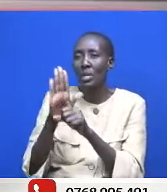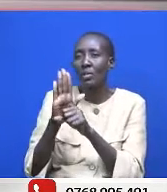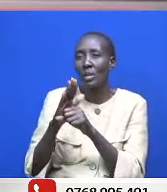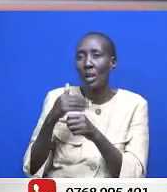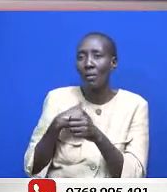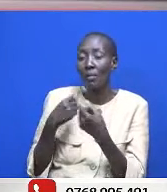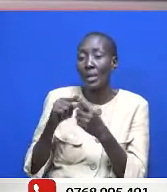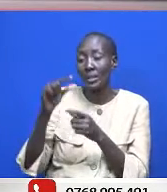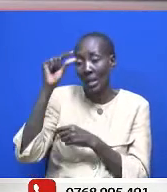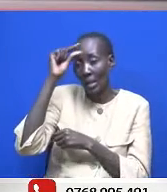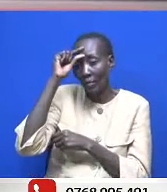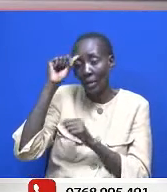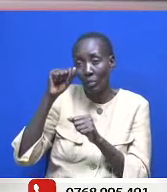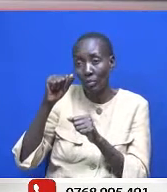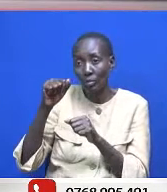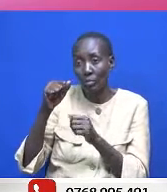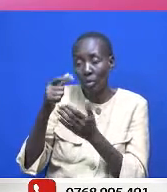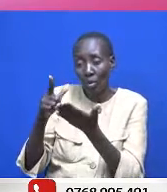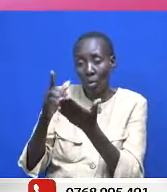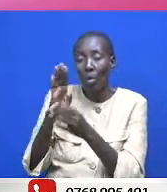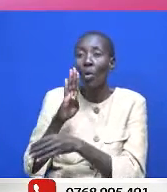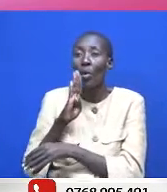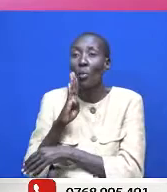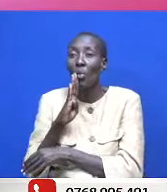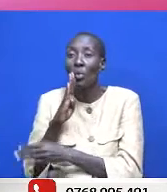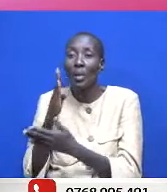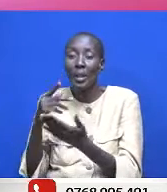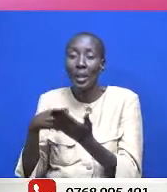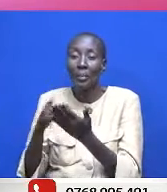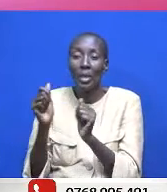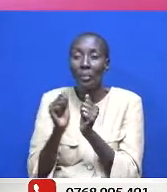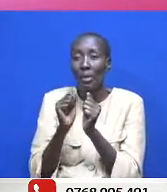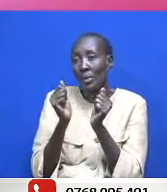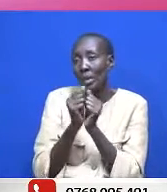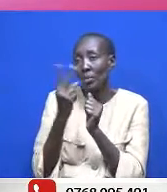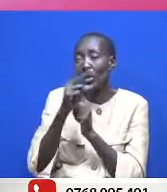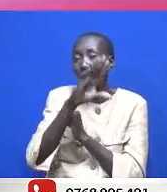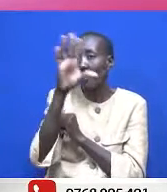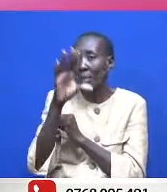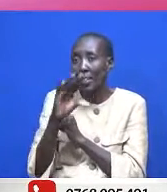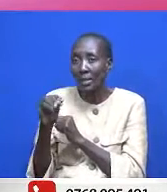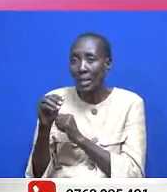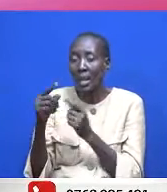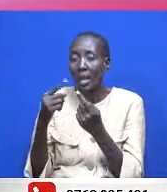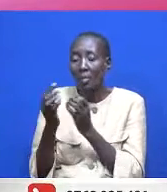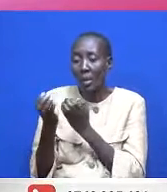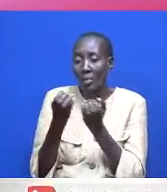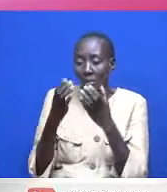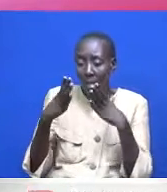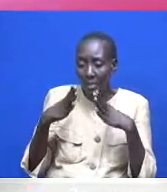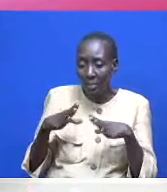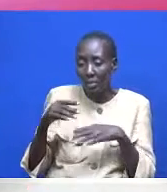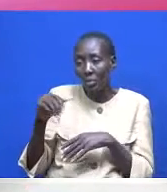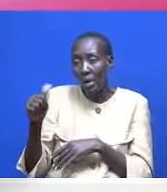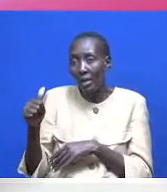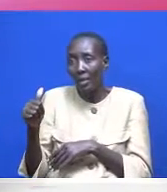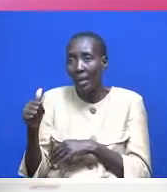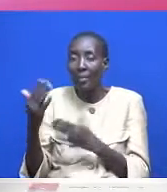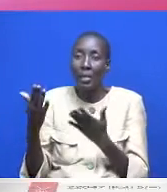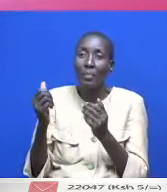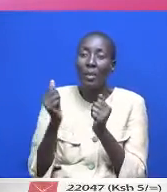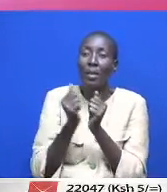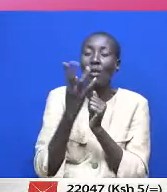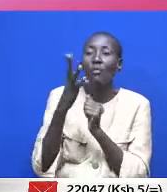rasilimia interest ya rasilimia 20-12, na kuna mfanyabiashara binafsi ambaye atachukua na 14.